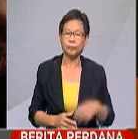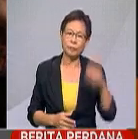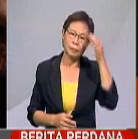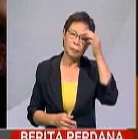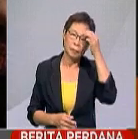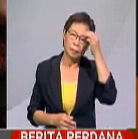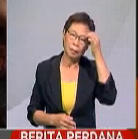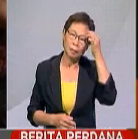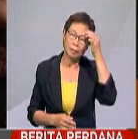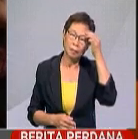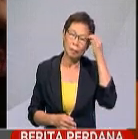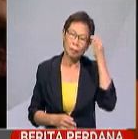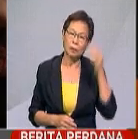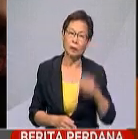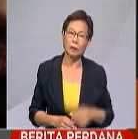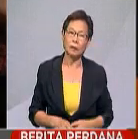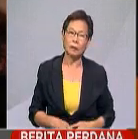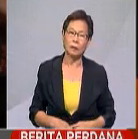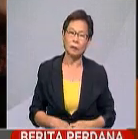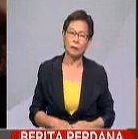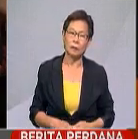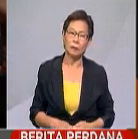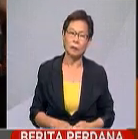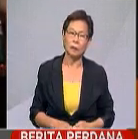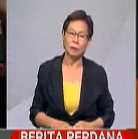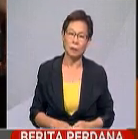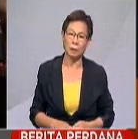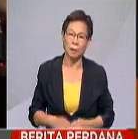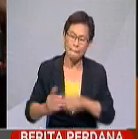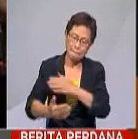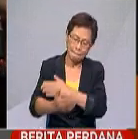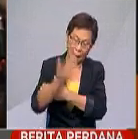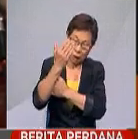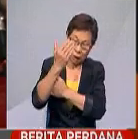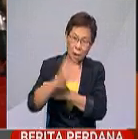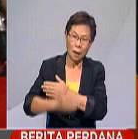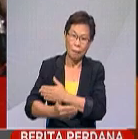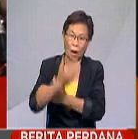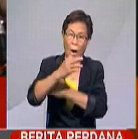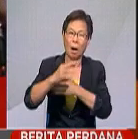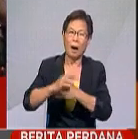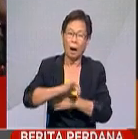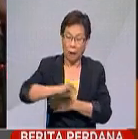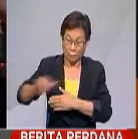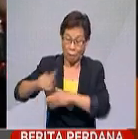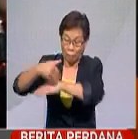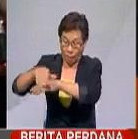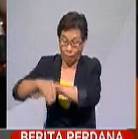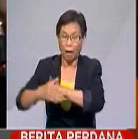Di atas tu, we makan dulu pagi kan. Lepas tu, rehat pukul